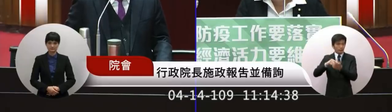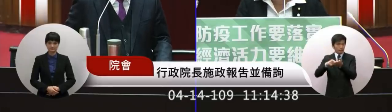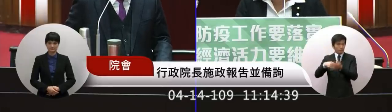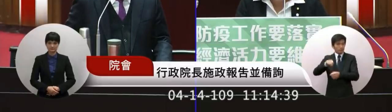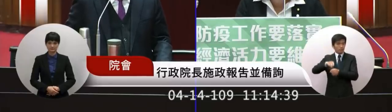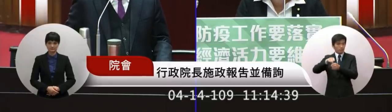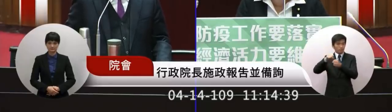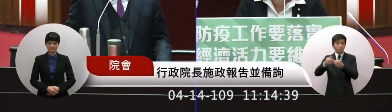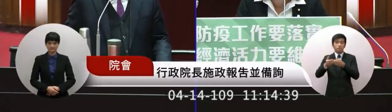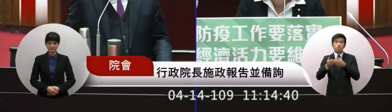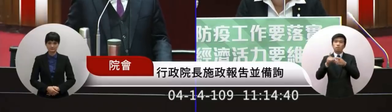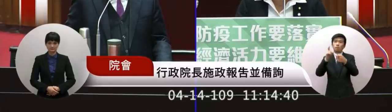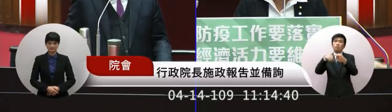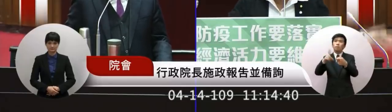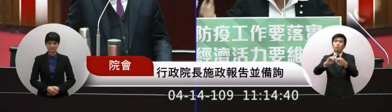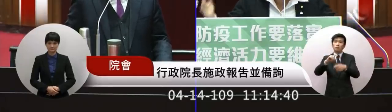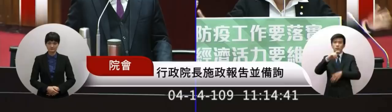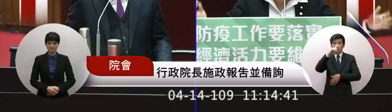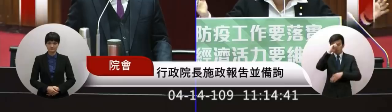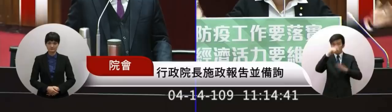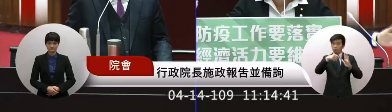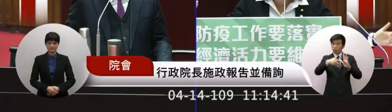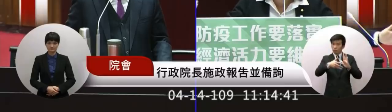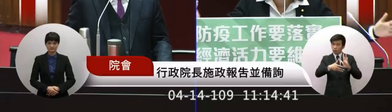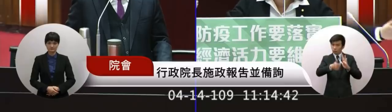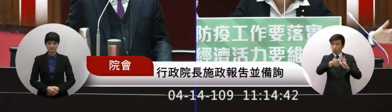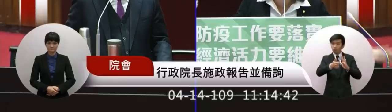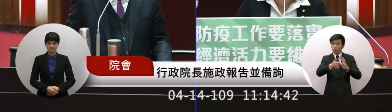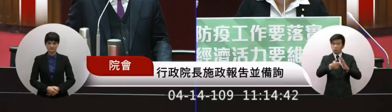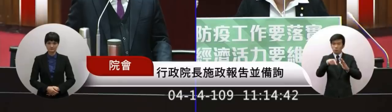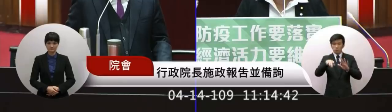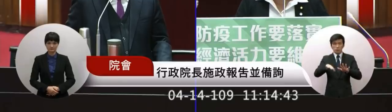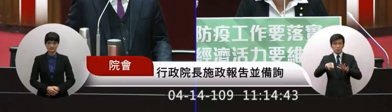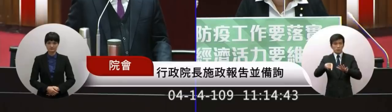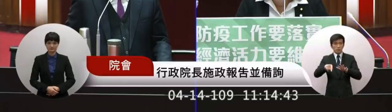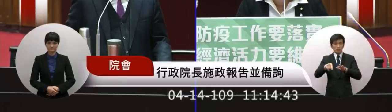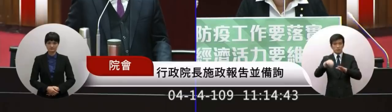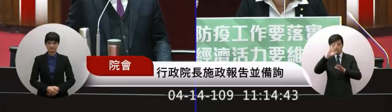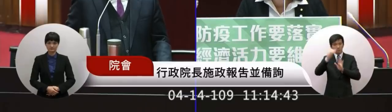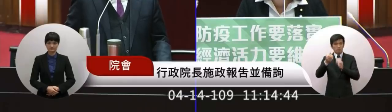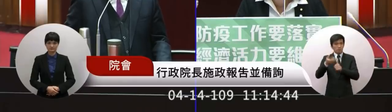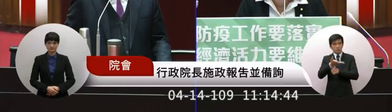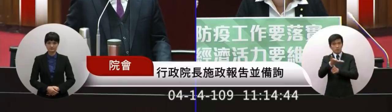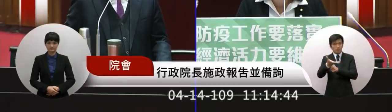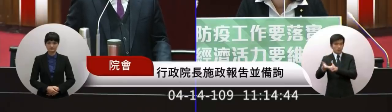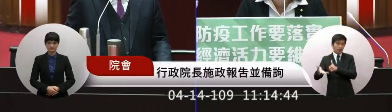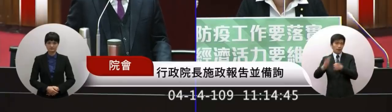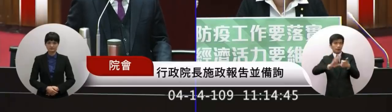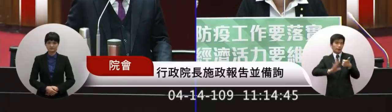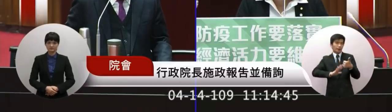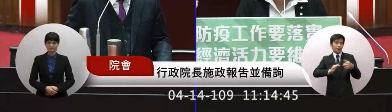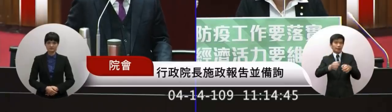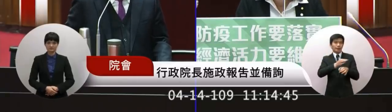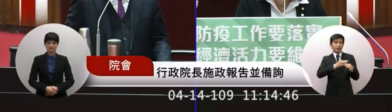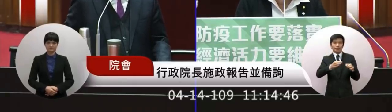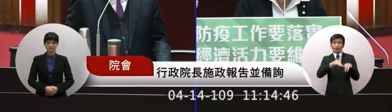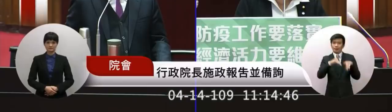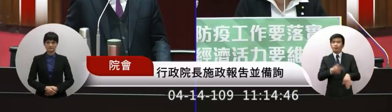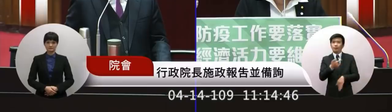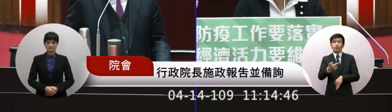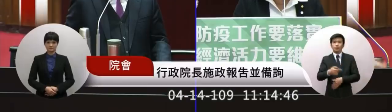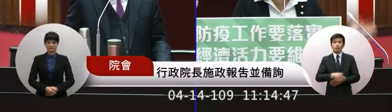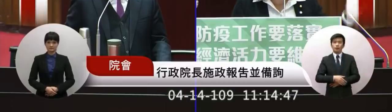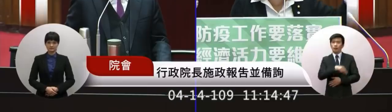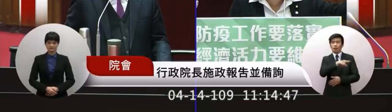的時候就是希望院長因為衝擊太大有的人真的生活很辛苦不